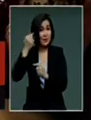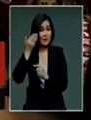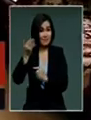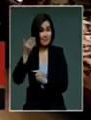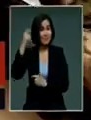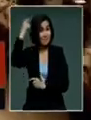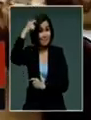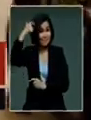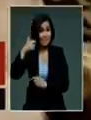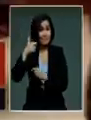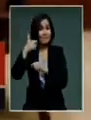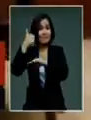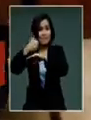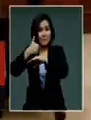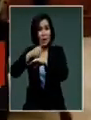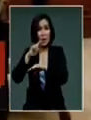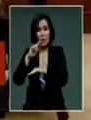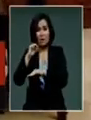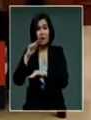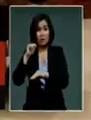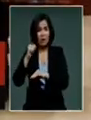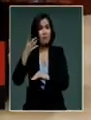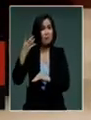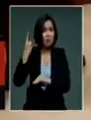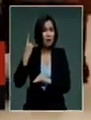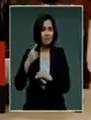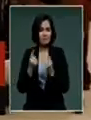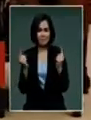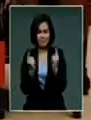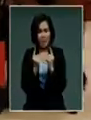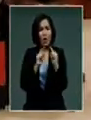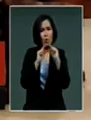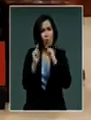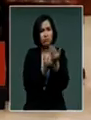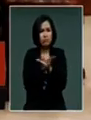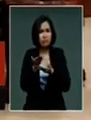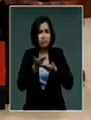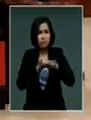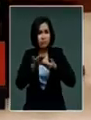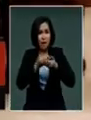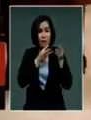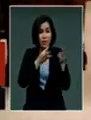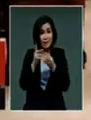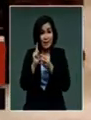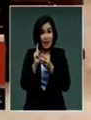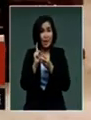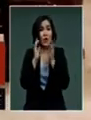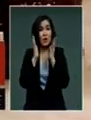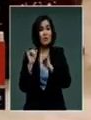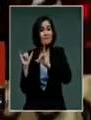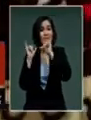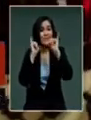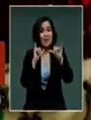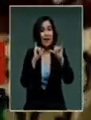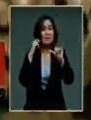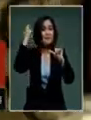ฐและรัฐมนตรีต่างประเทศของเมียนมาที่ในปีดอที่เมียนมาเมื่อวานนี้ทั้งคู่เนี่ยหารือกันนะครับเกี่ยวกับเรื่องของการส่งตัวผู้อพยพชาวโรฮิงจ